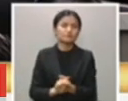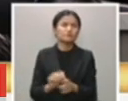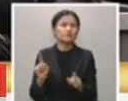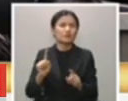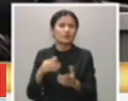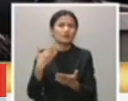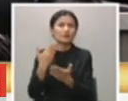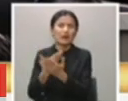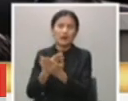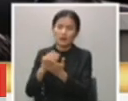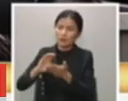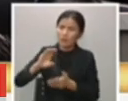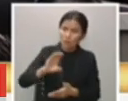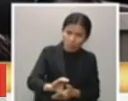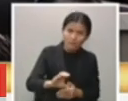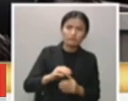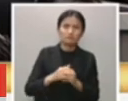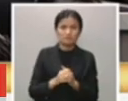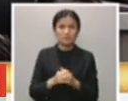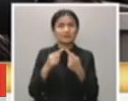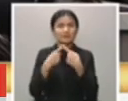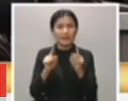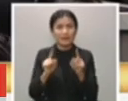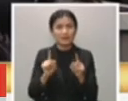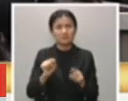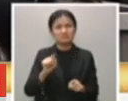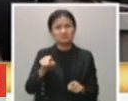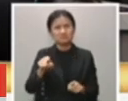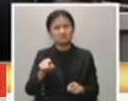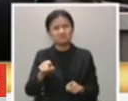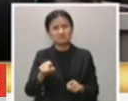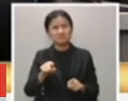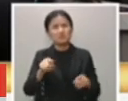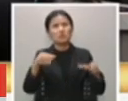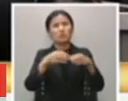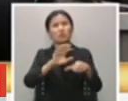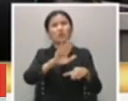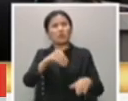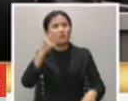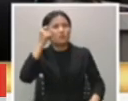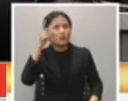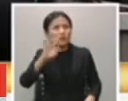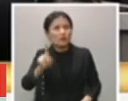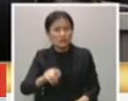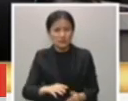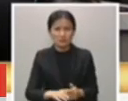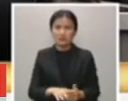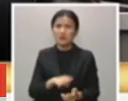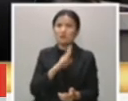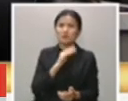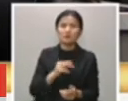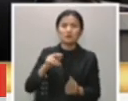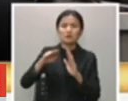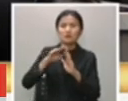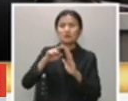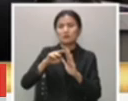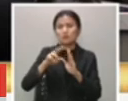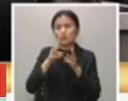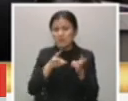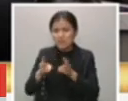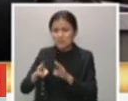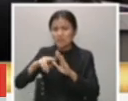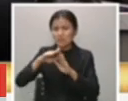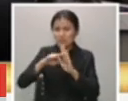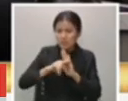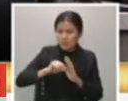ณแผ่นดินแต่สิ่งที่ท่านไม่เข้าใจก็คือสิ่งที่ท่านทำลงไปนั้นแทบไม่ช่วยให้เกิดการกระตุ้นการห